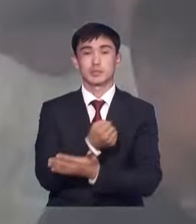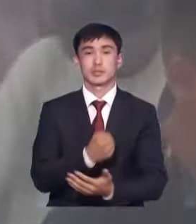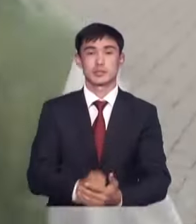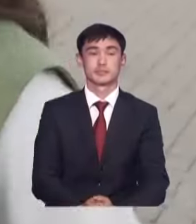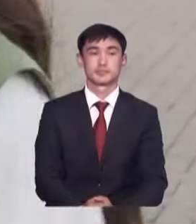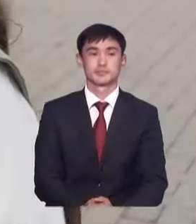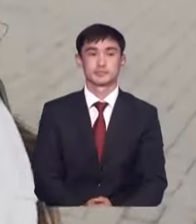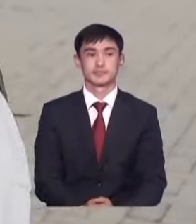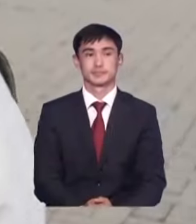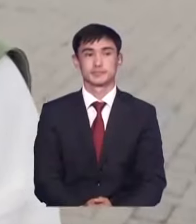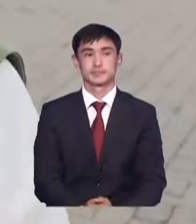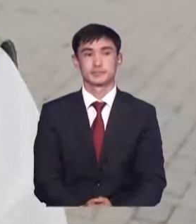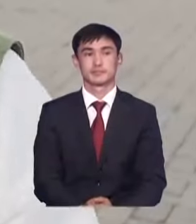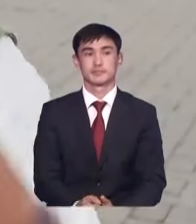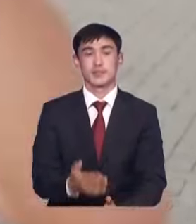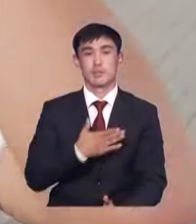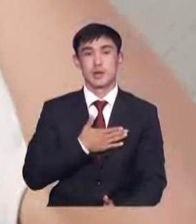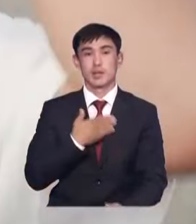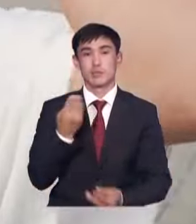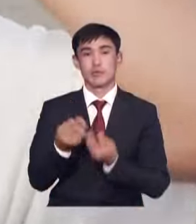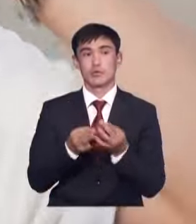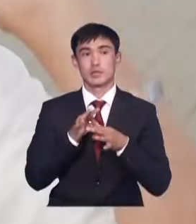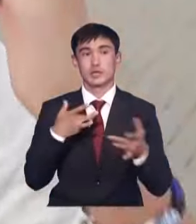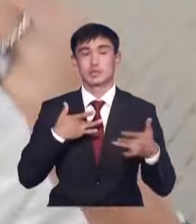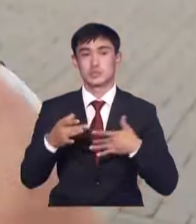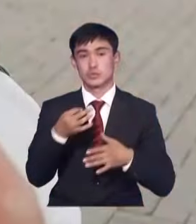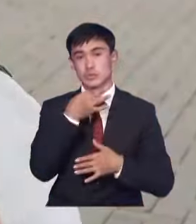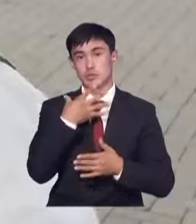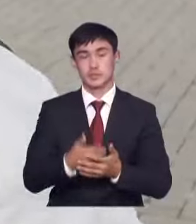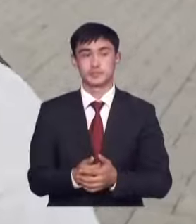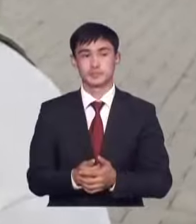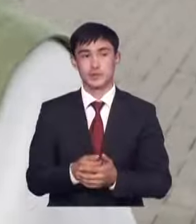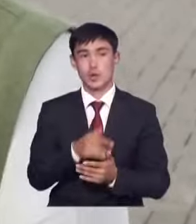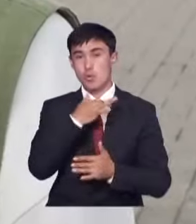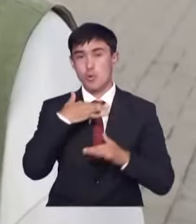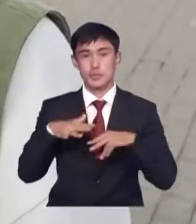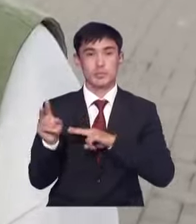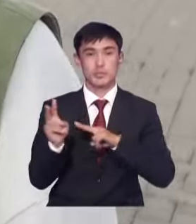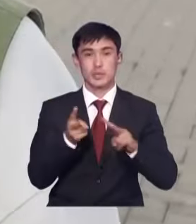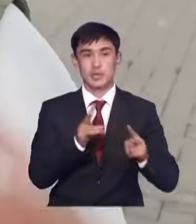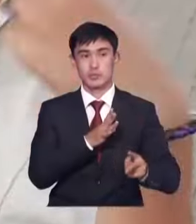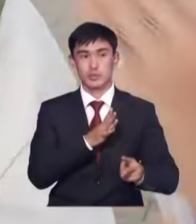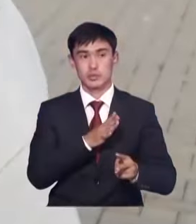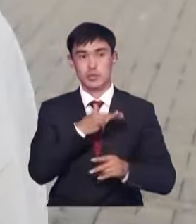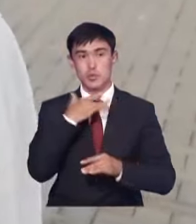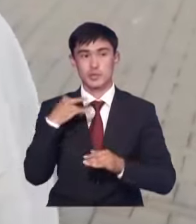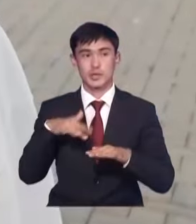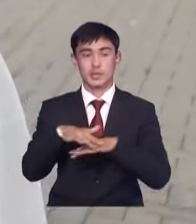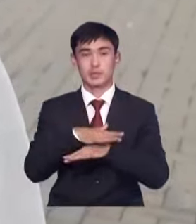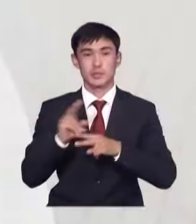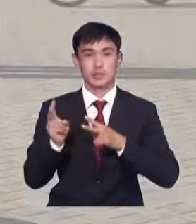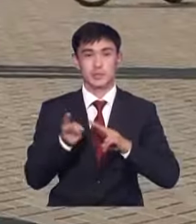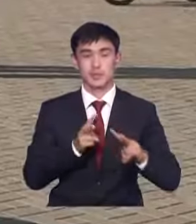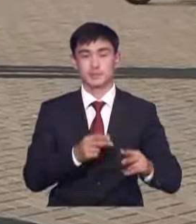марапатталды. Маған осы болатқан концерт ұнады. Көптеген билер болды, көптеген адамдар